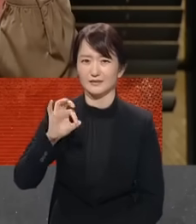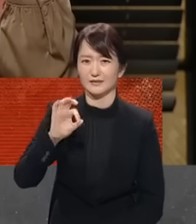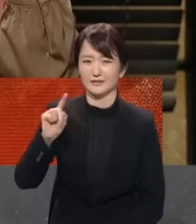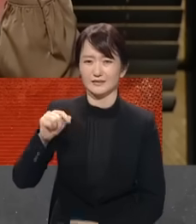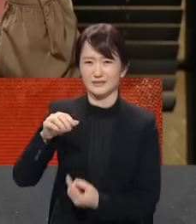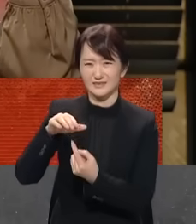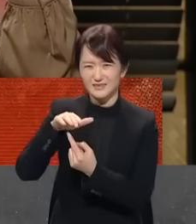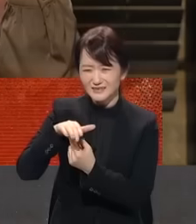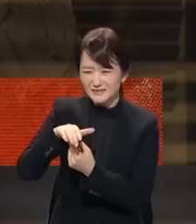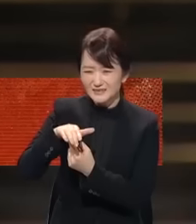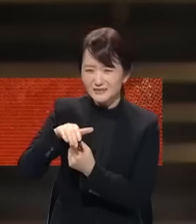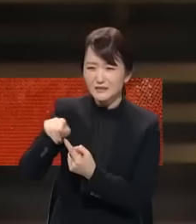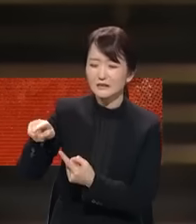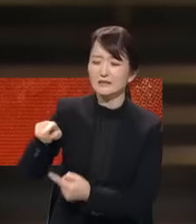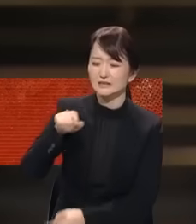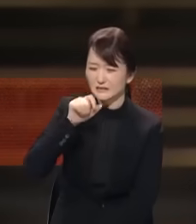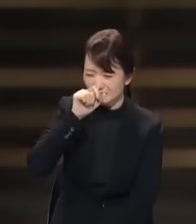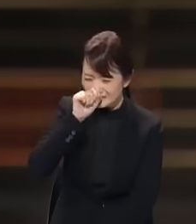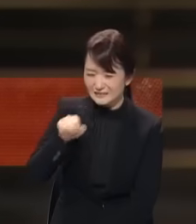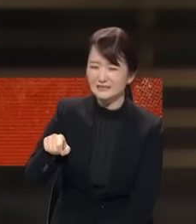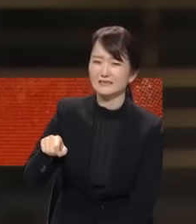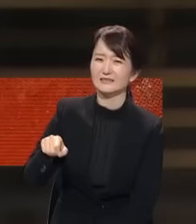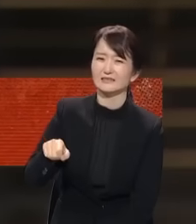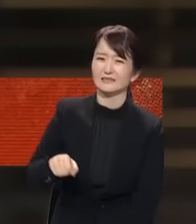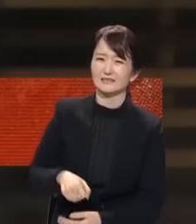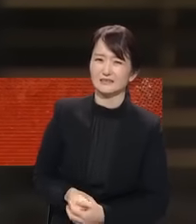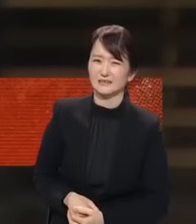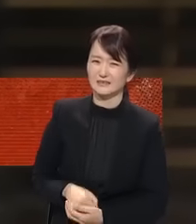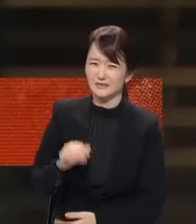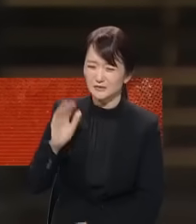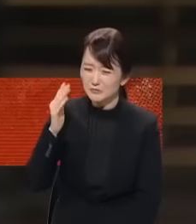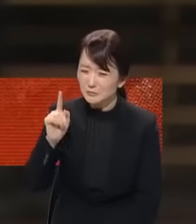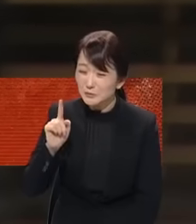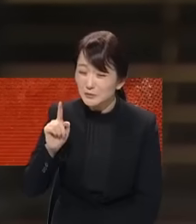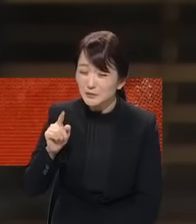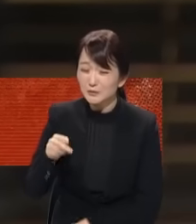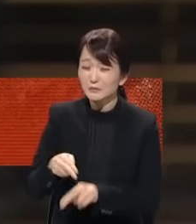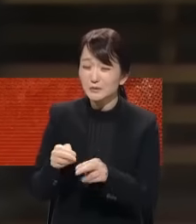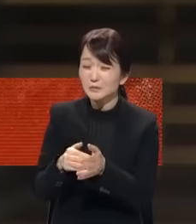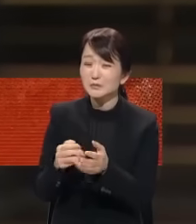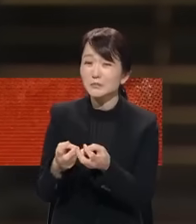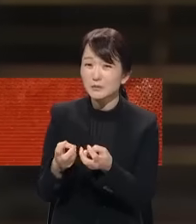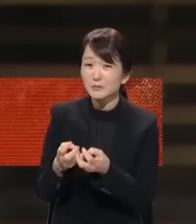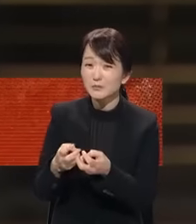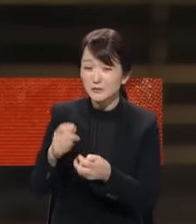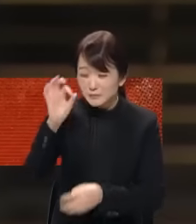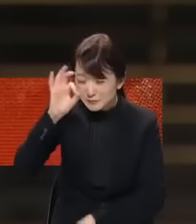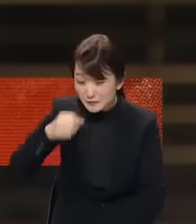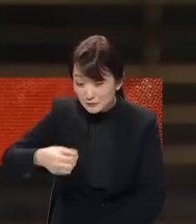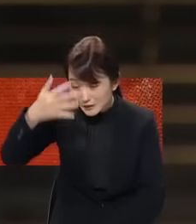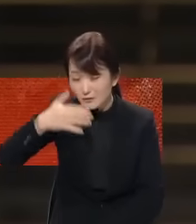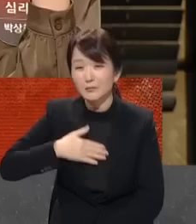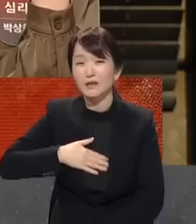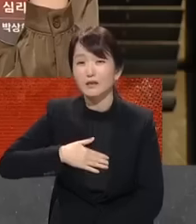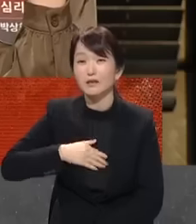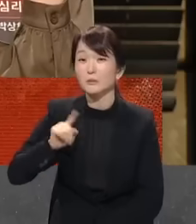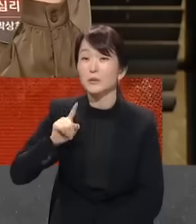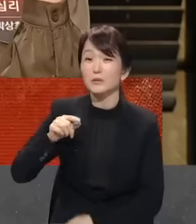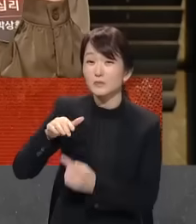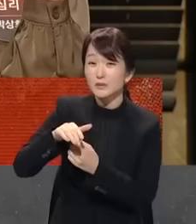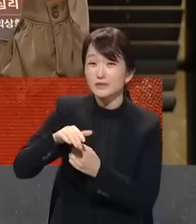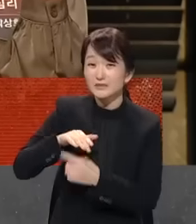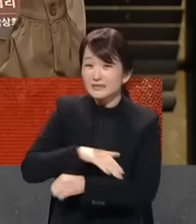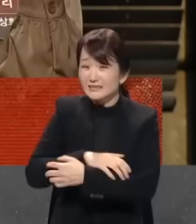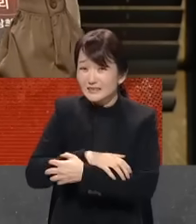능이버섯이요? 아, 좋다. 너무 좋다. 그 요즘 요리법 찾으면 다 나오는 거 알죠, 알죠? 뭐 어떻게 버섯